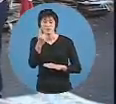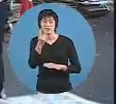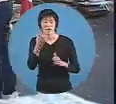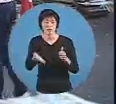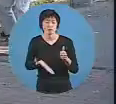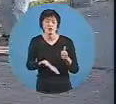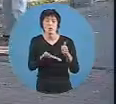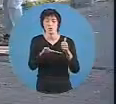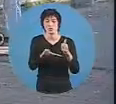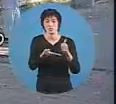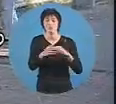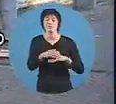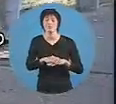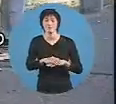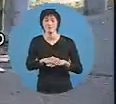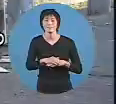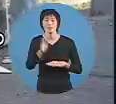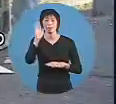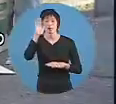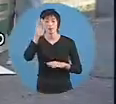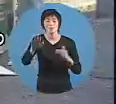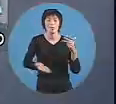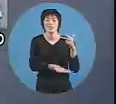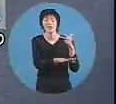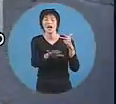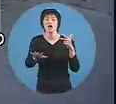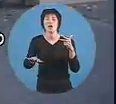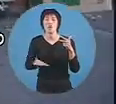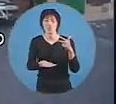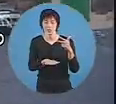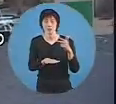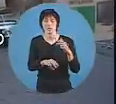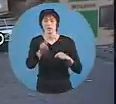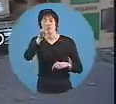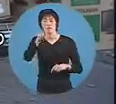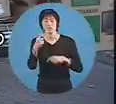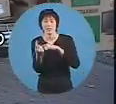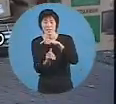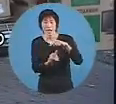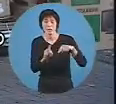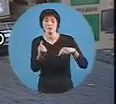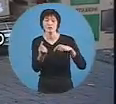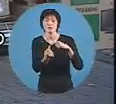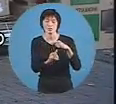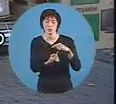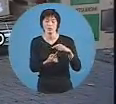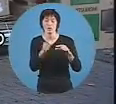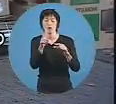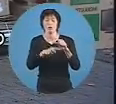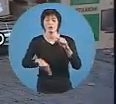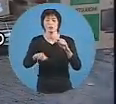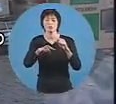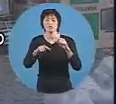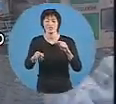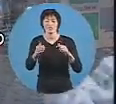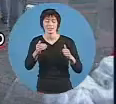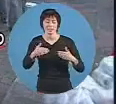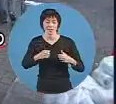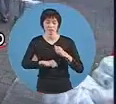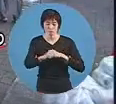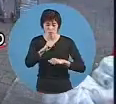。今後も資源ごみリサイクル推進の中心的な取り組みとして、この活動を支援していき